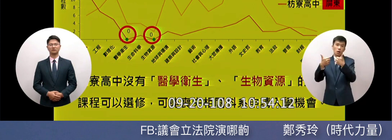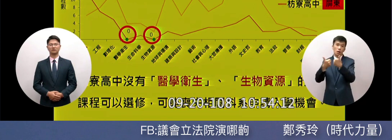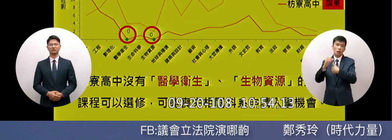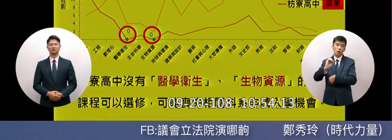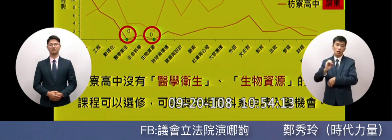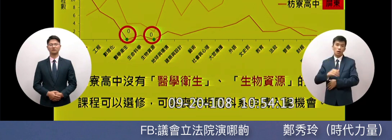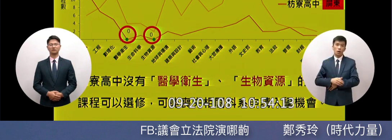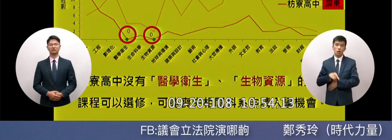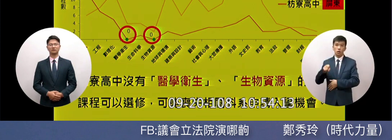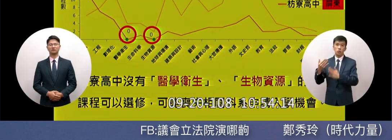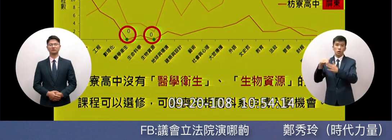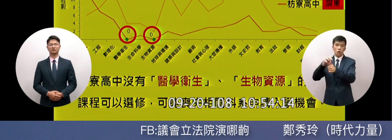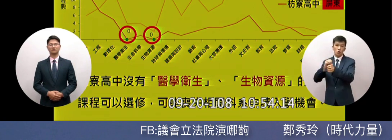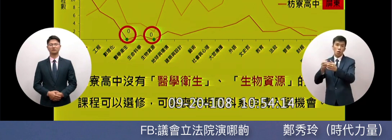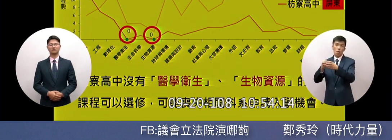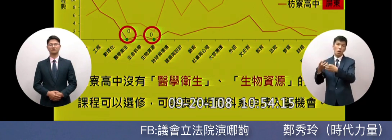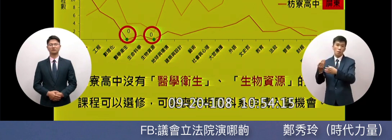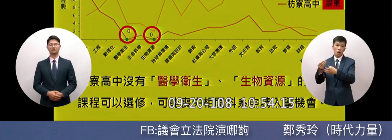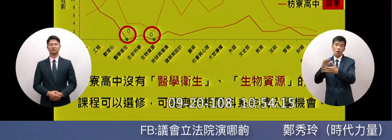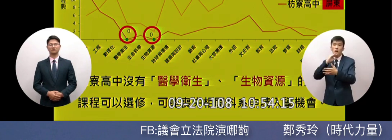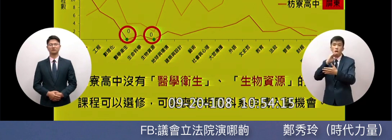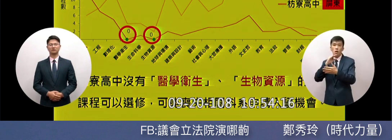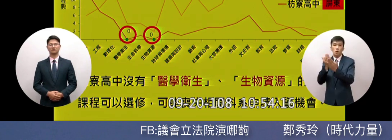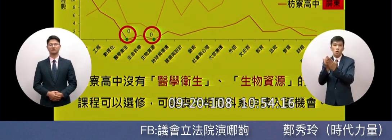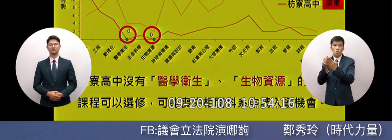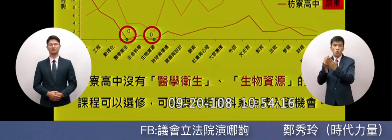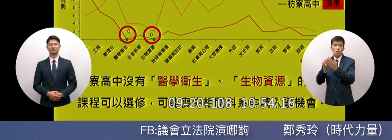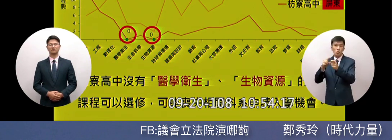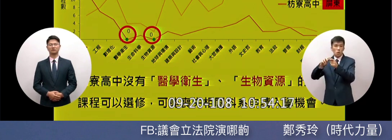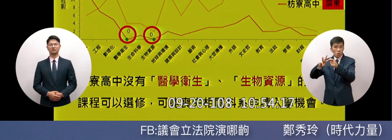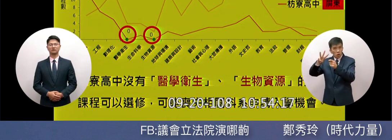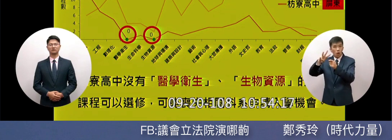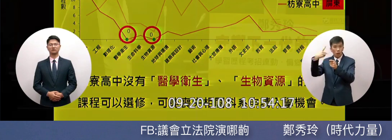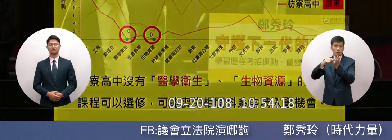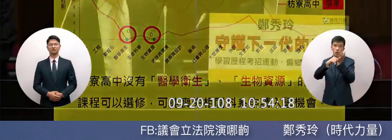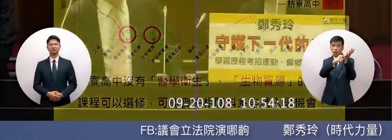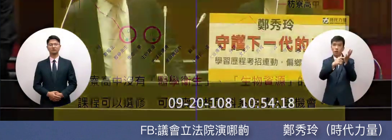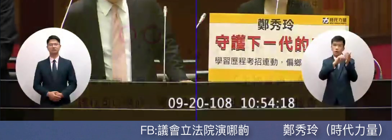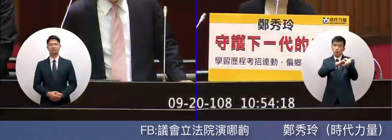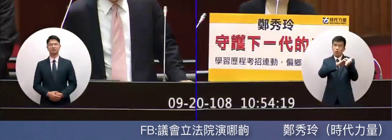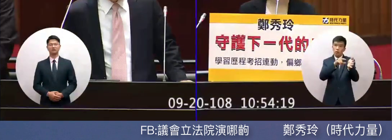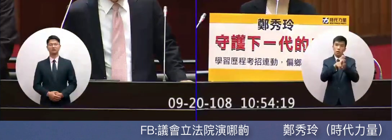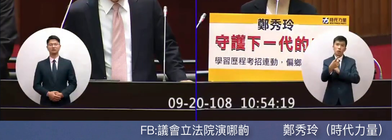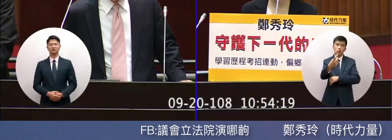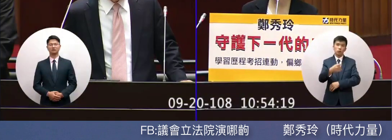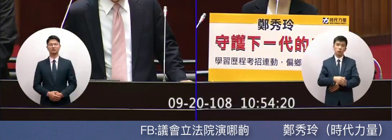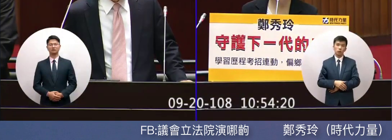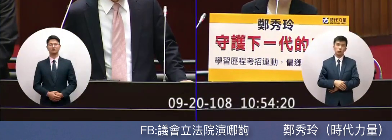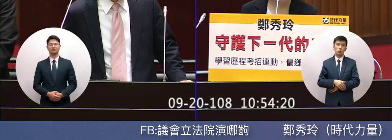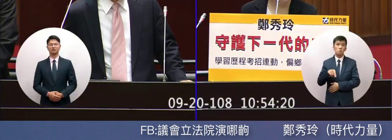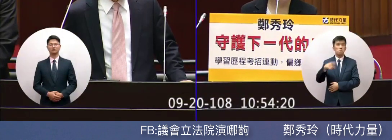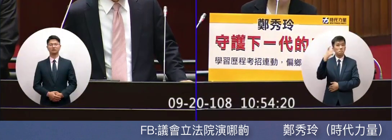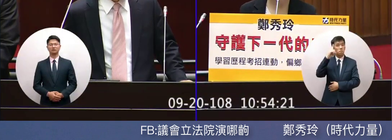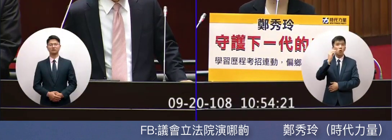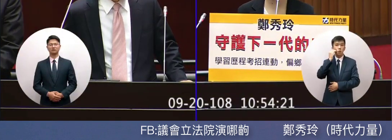没有机会到高三的时候去申请医学系相关的课程。那这样子很明显的我们的偏乡高